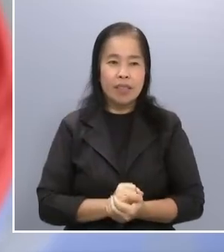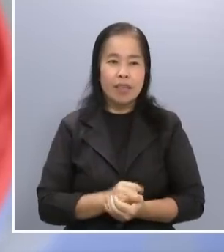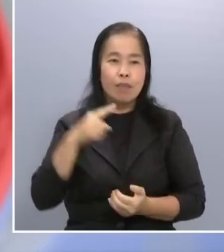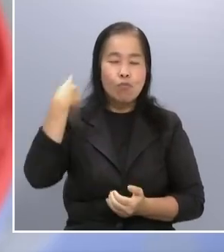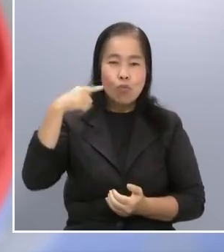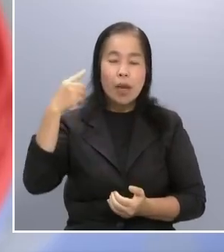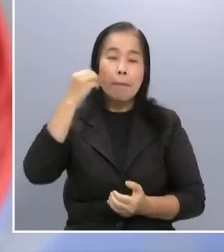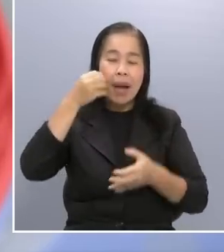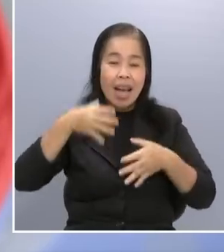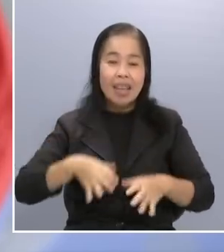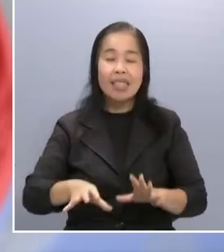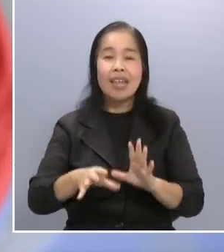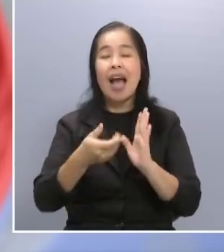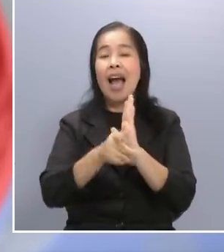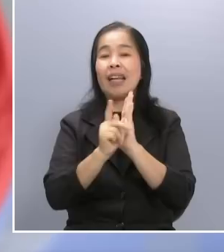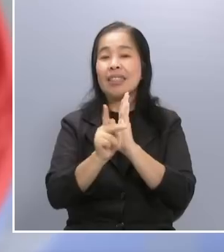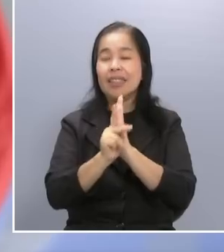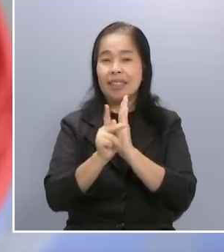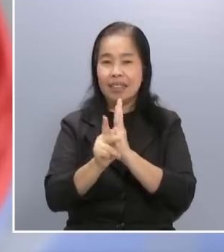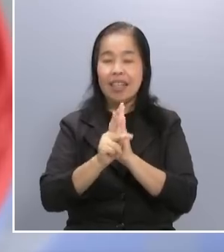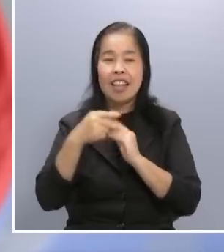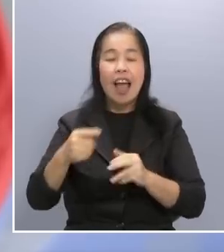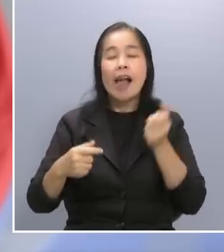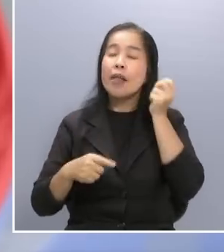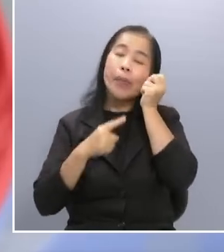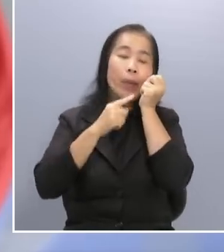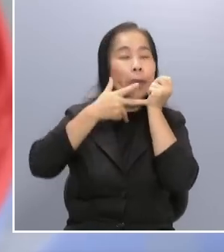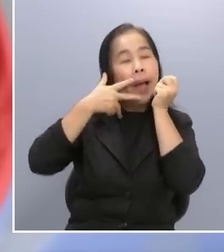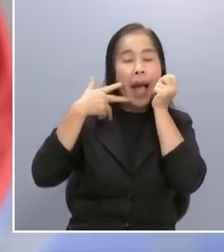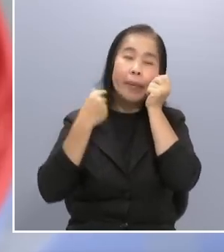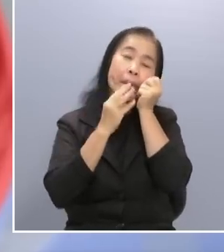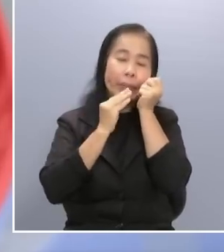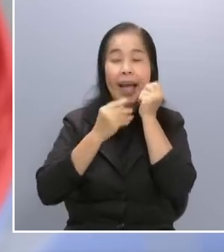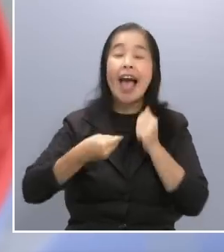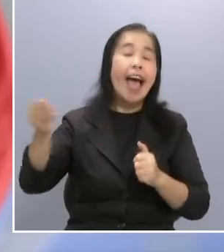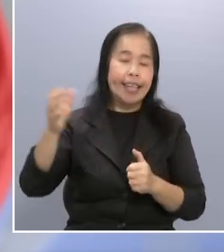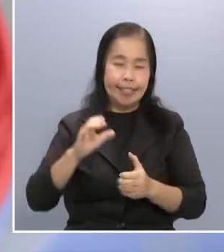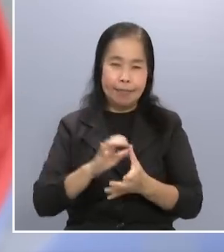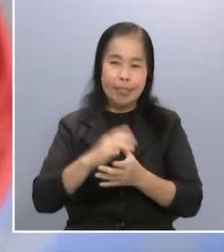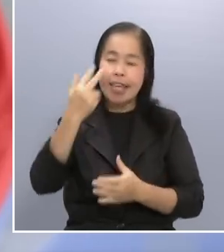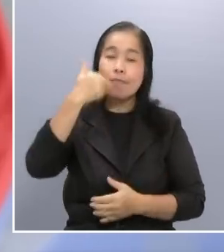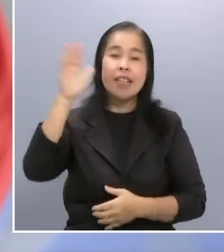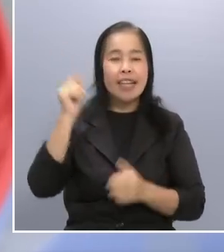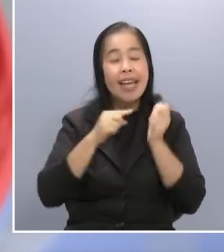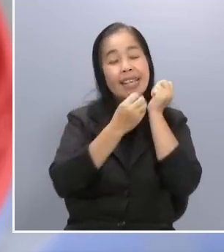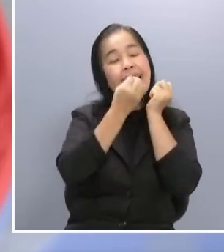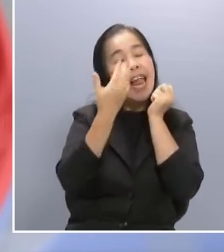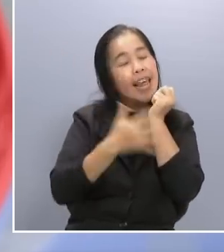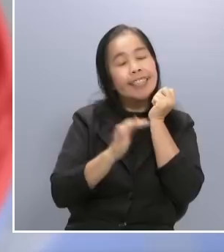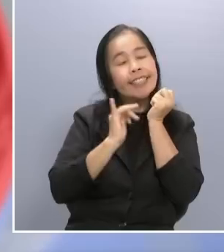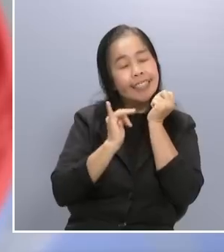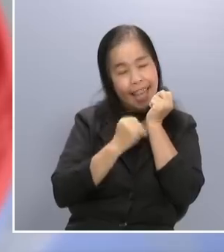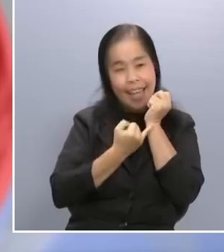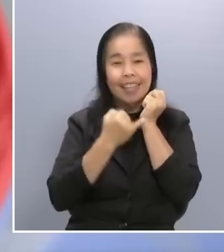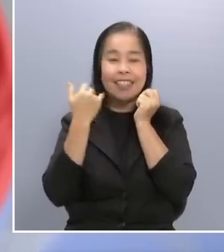สินธ ุ์แล้วก็คุยกับผู้หญิงต่อหน้าเมียให้เมียเห็นเลย อ่อนหวานอ่อนหวาน ถามบอกกินข้าวหรือยังจ๊ะแล้ว